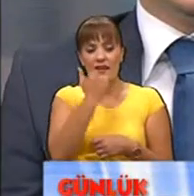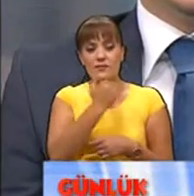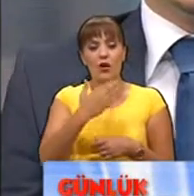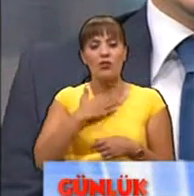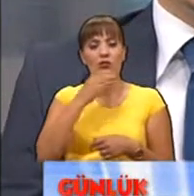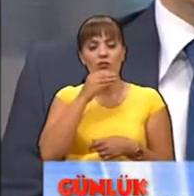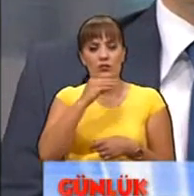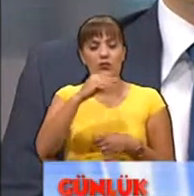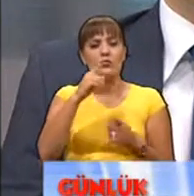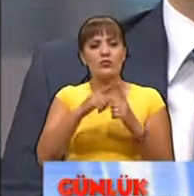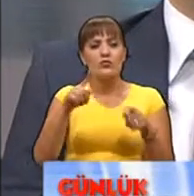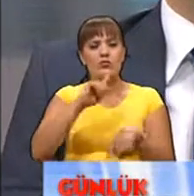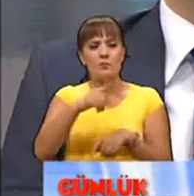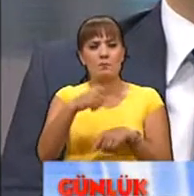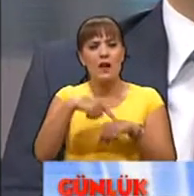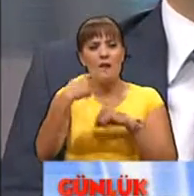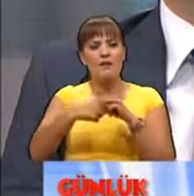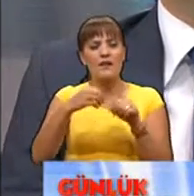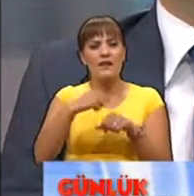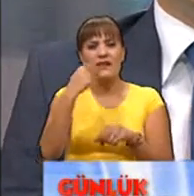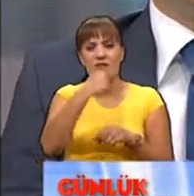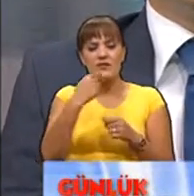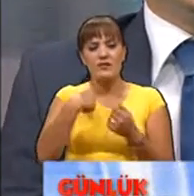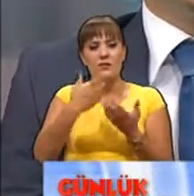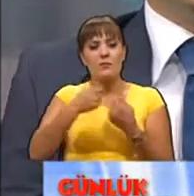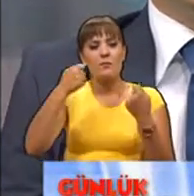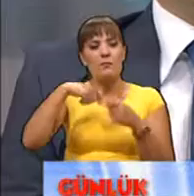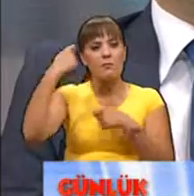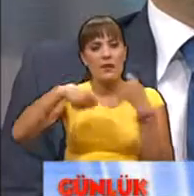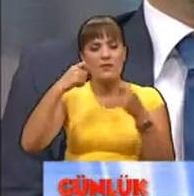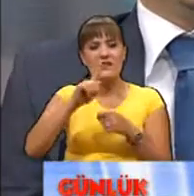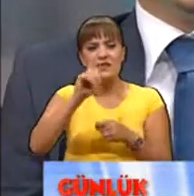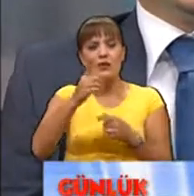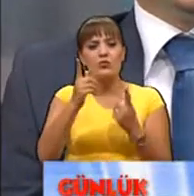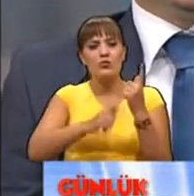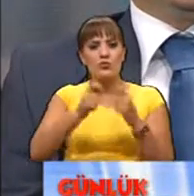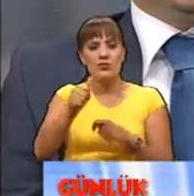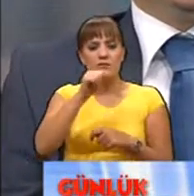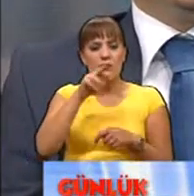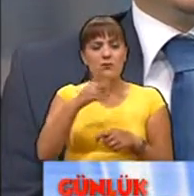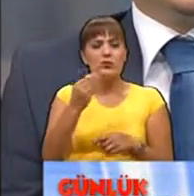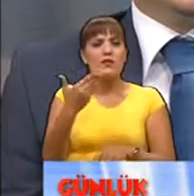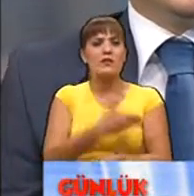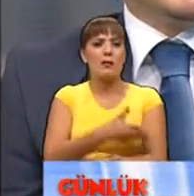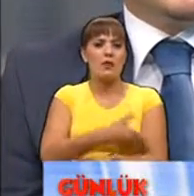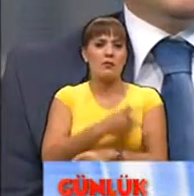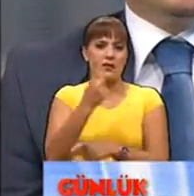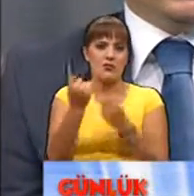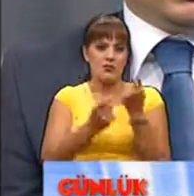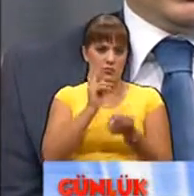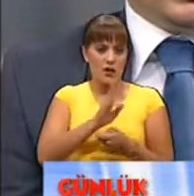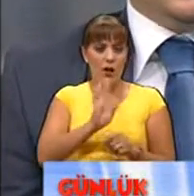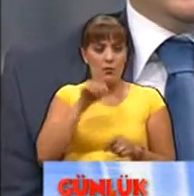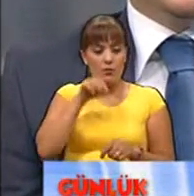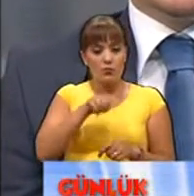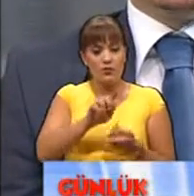ve uzun süre hastanın işte bir hafta süreyle işte dişlerin birbirine bağlanıp sadece sütle beslenmesi gibi böyle çok zahmetli bir iştir. Çok.